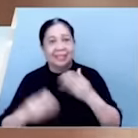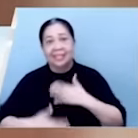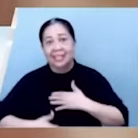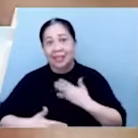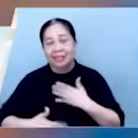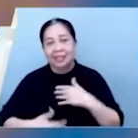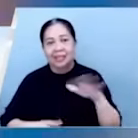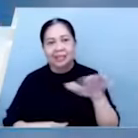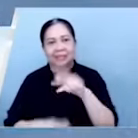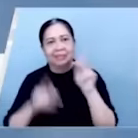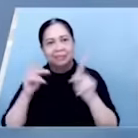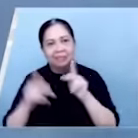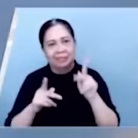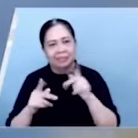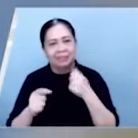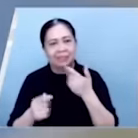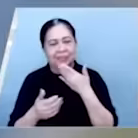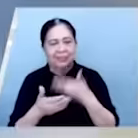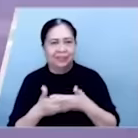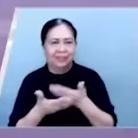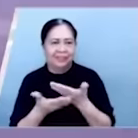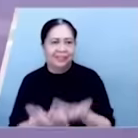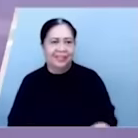mga taong malapit sa kanya.